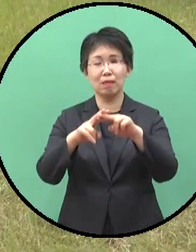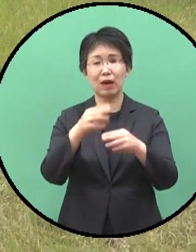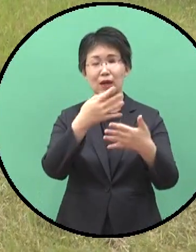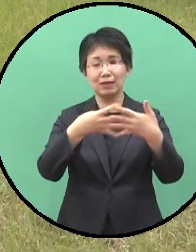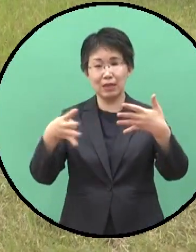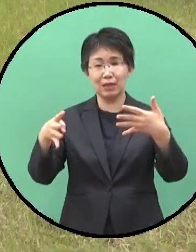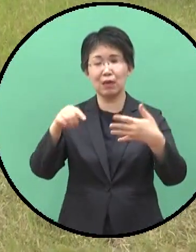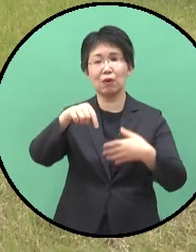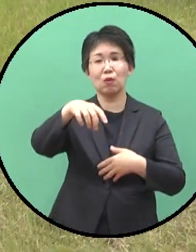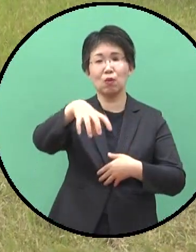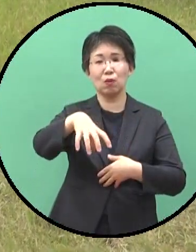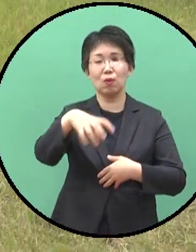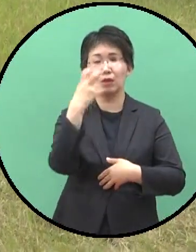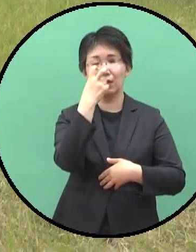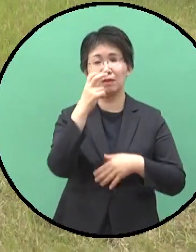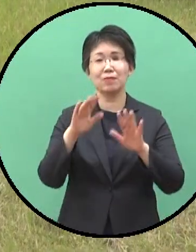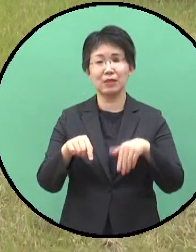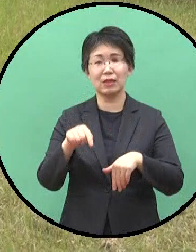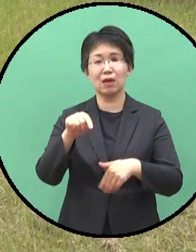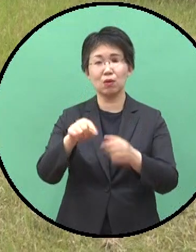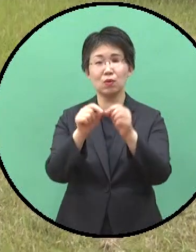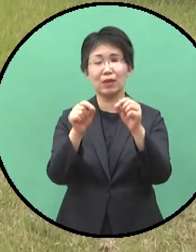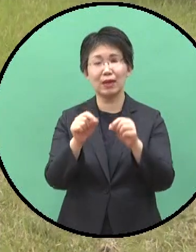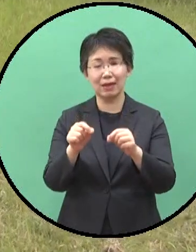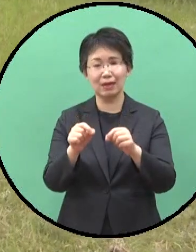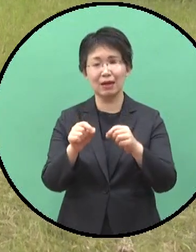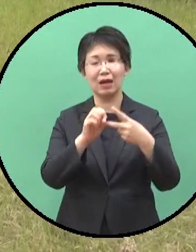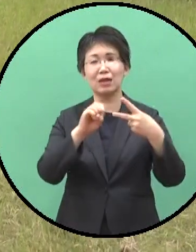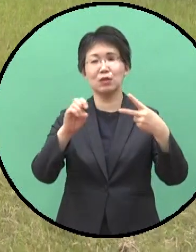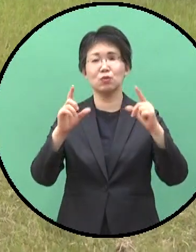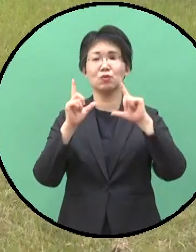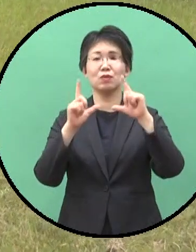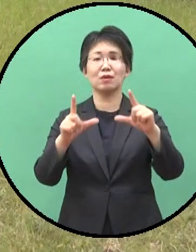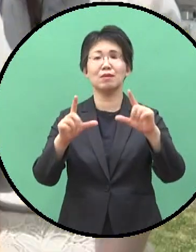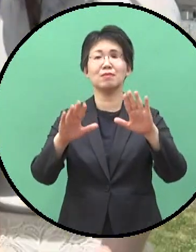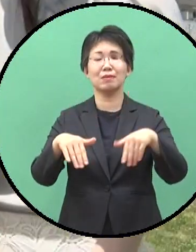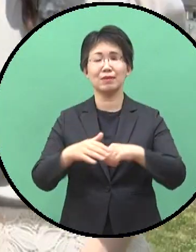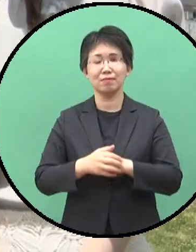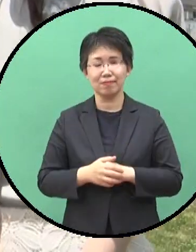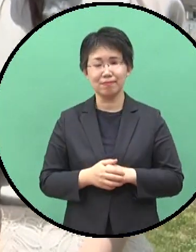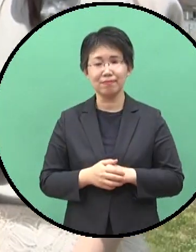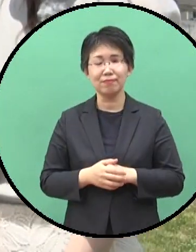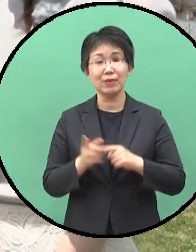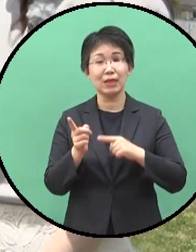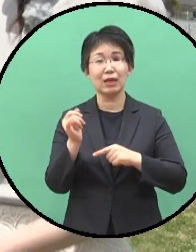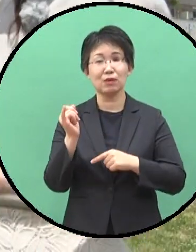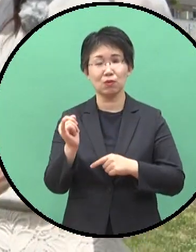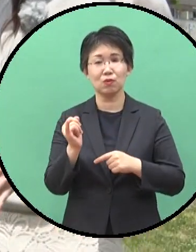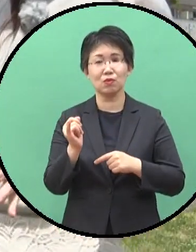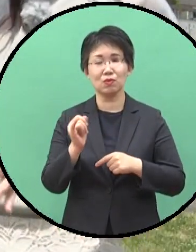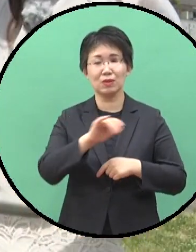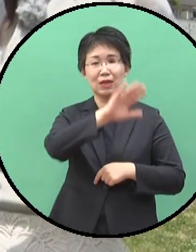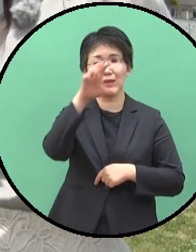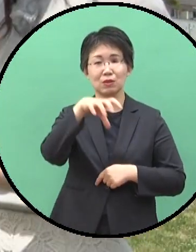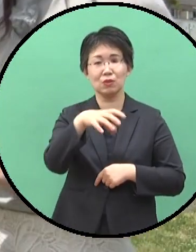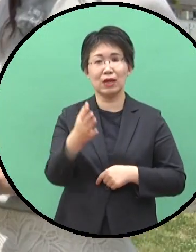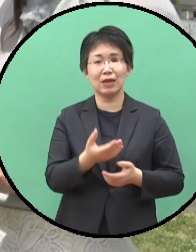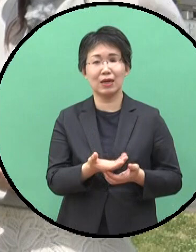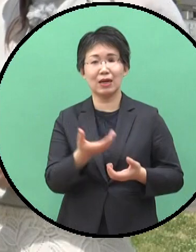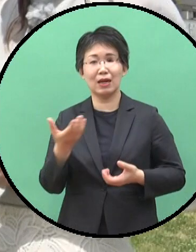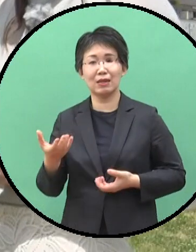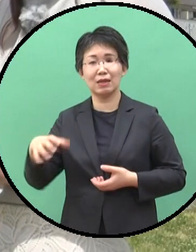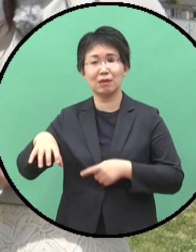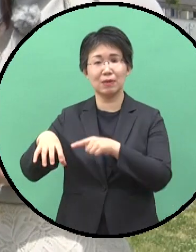になりますので、ここの積雪がニュースで流れてたといったことになります。 さあ加藤さん、気象台から少し離